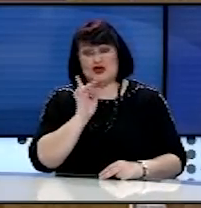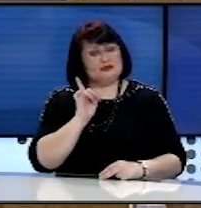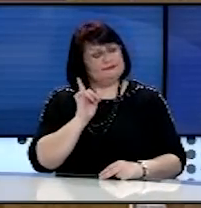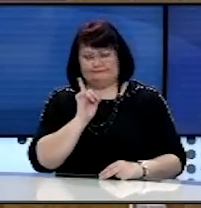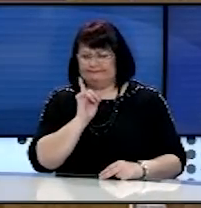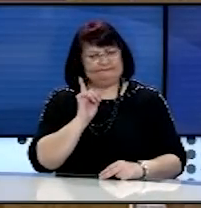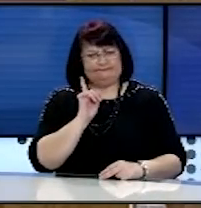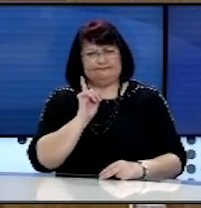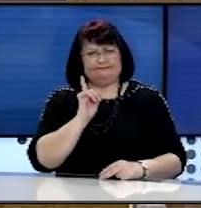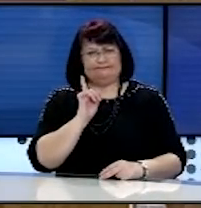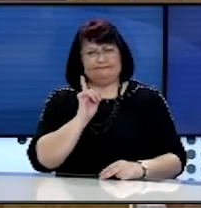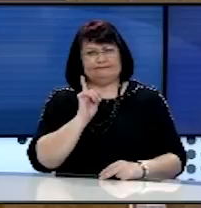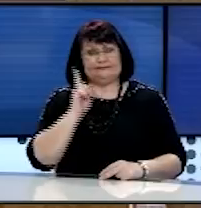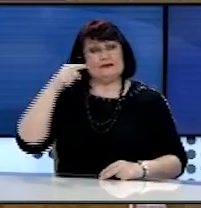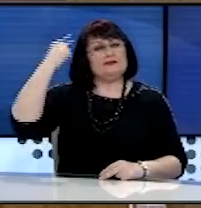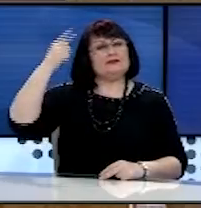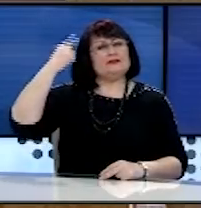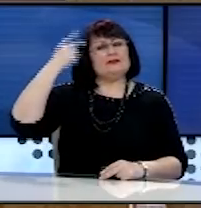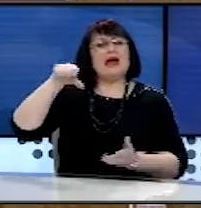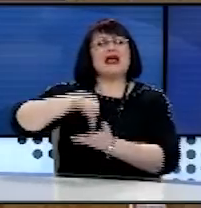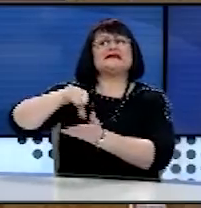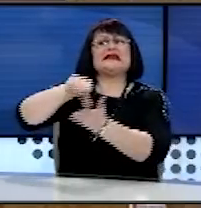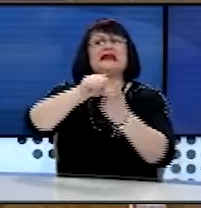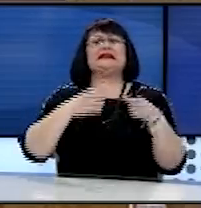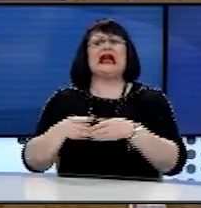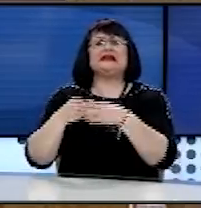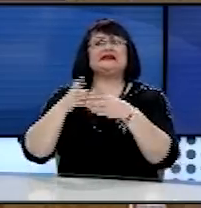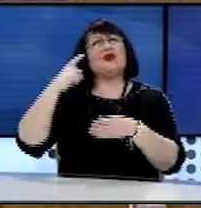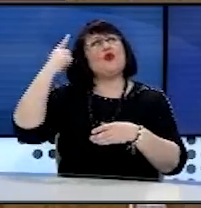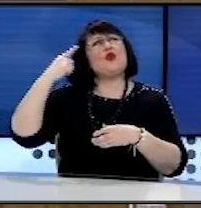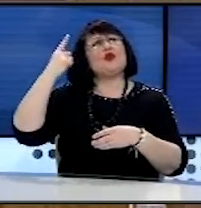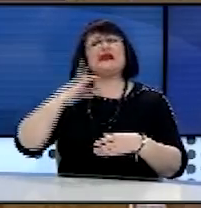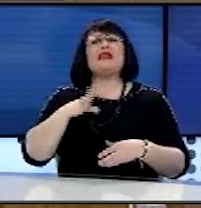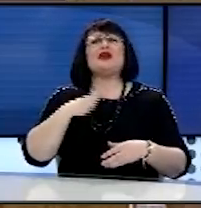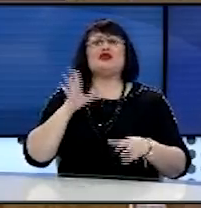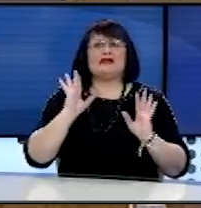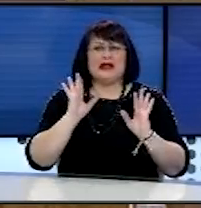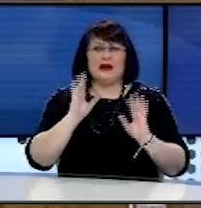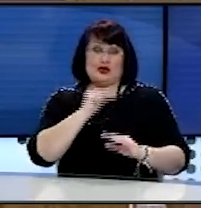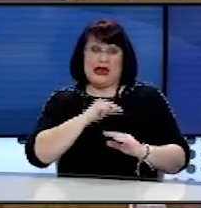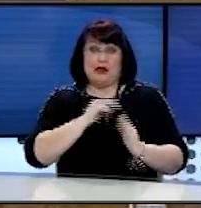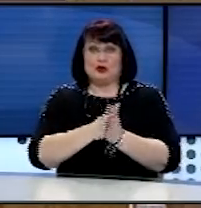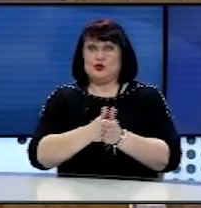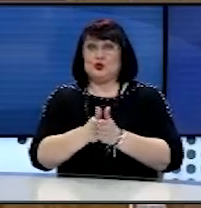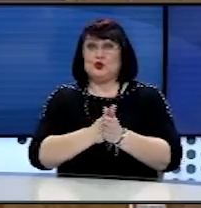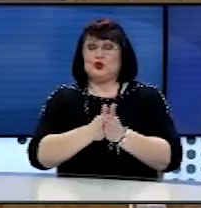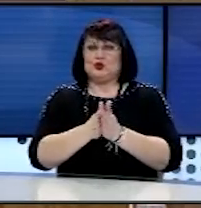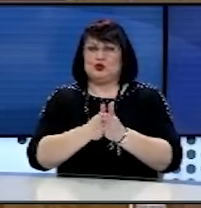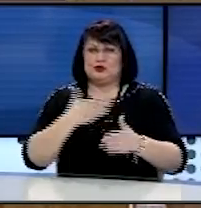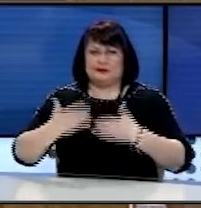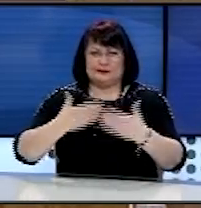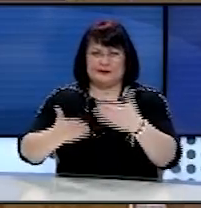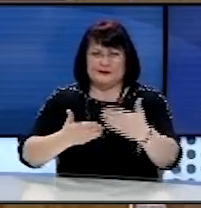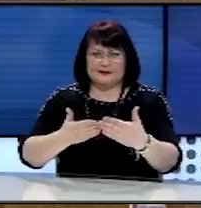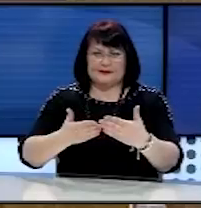στοιχίζεται πίσω από οράματα της αστικής τάξης και ότι αντίθετα στο κυνήγι του κέρδους μέσα στο